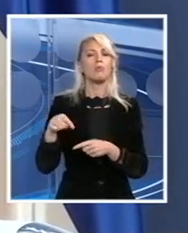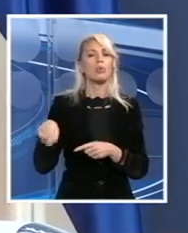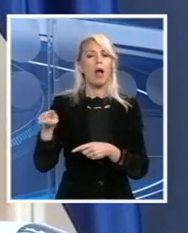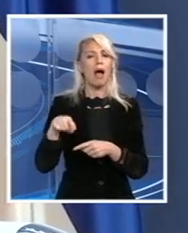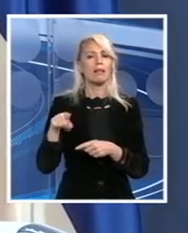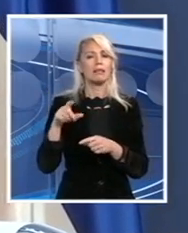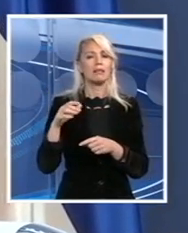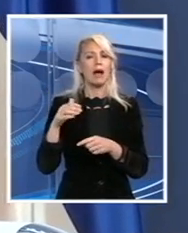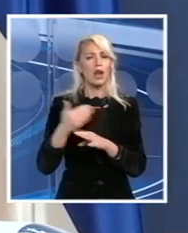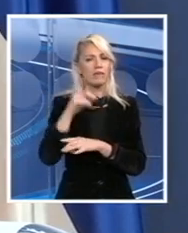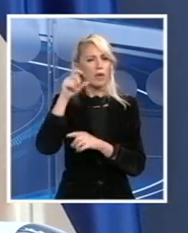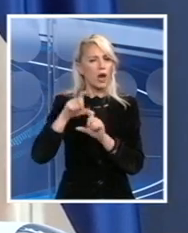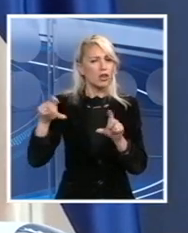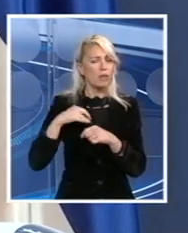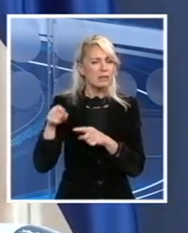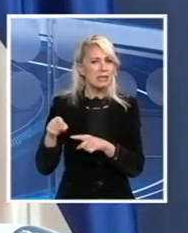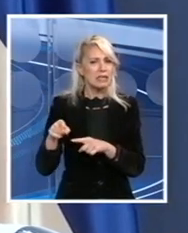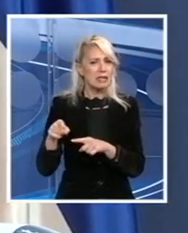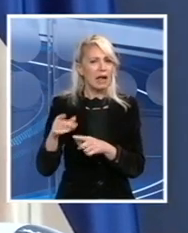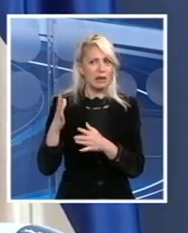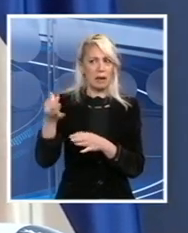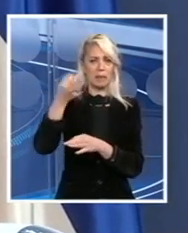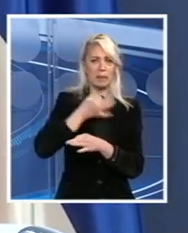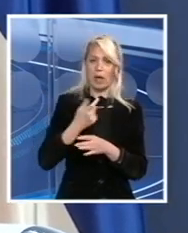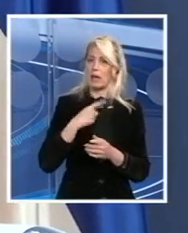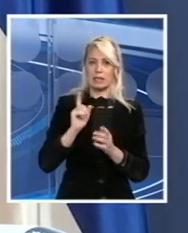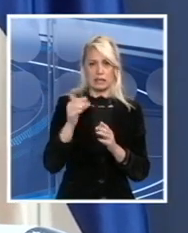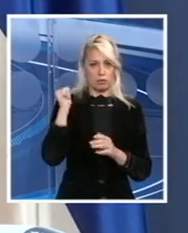Novi Beograd i bilo je pitanje, nismo dali odgovor, moram